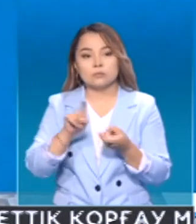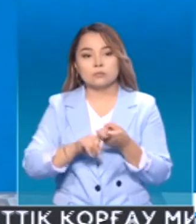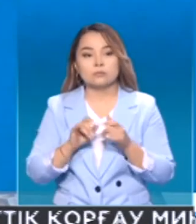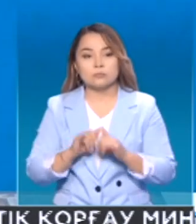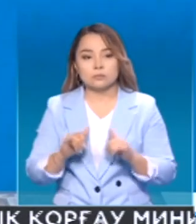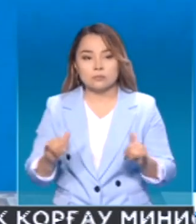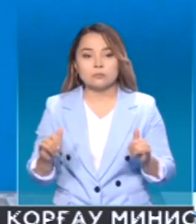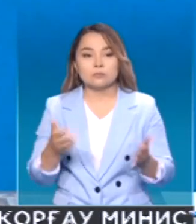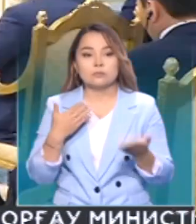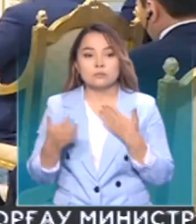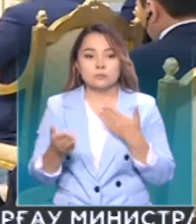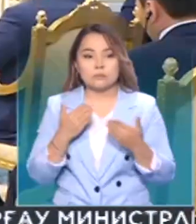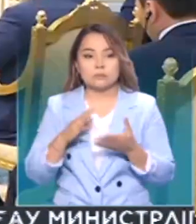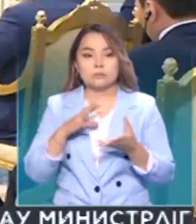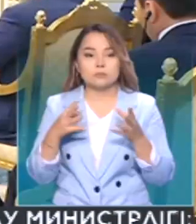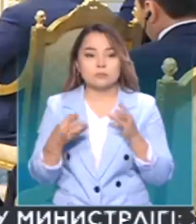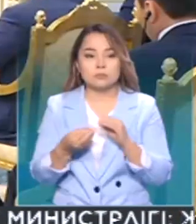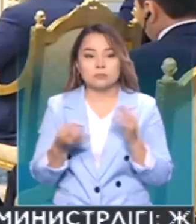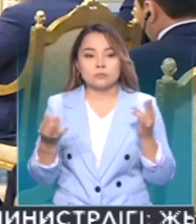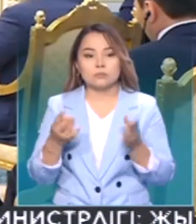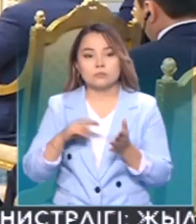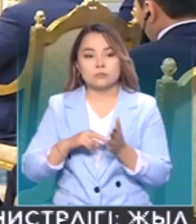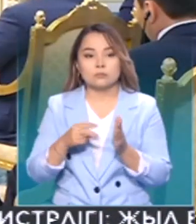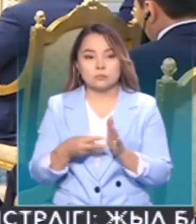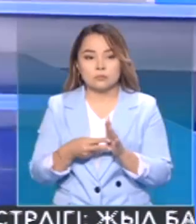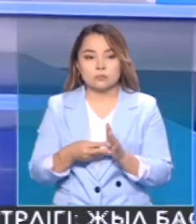кеңейтіп, қарым-қатынасымызды нығайтуды көздеп отырмыз.